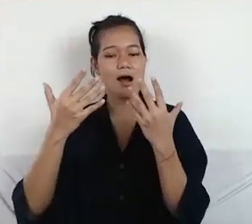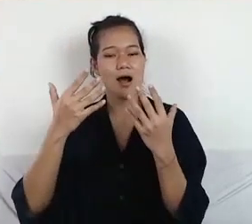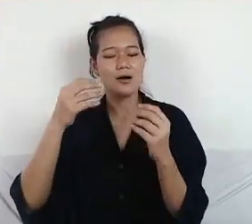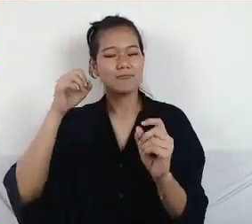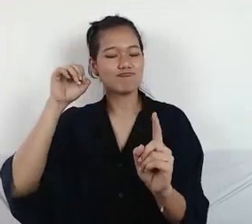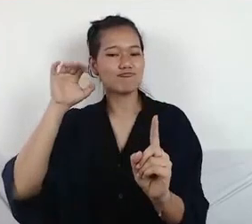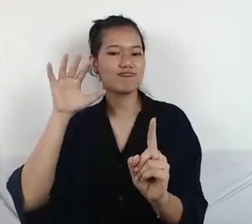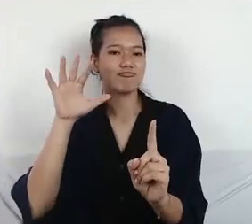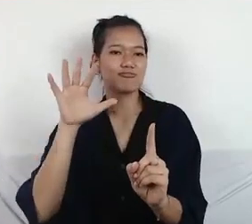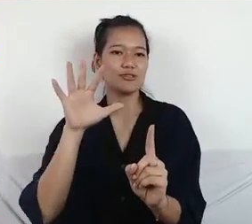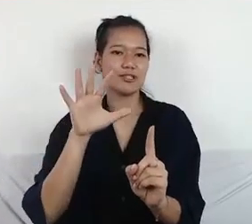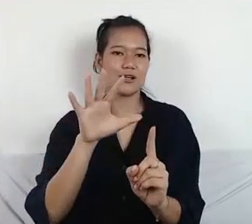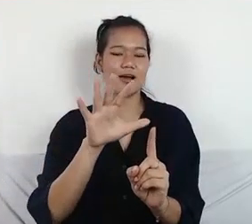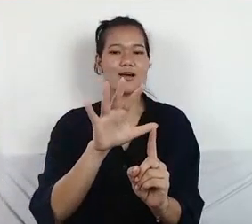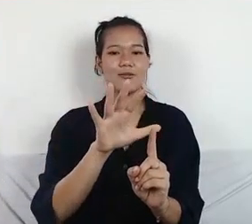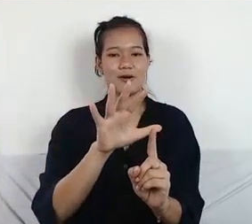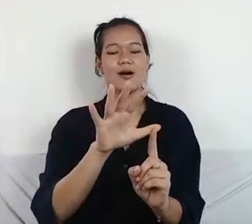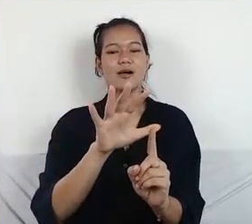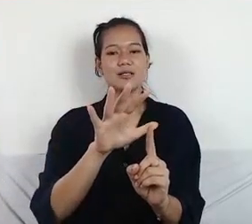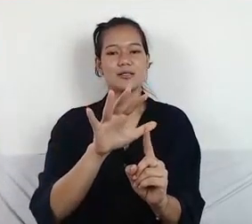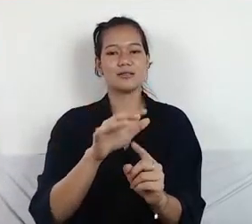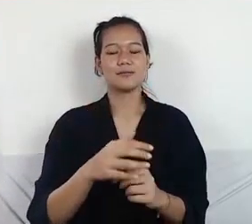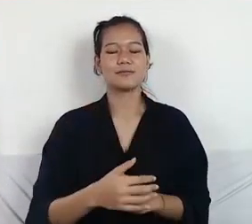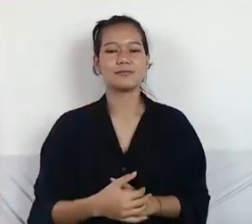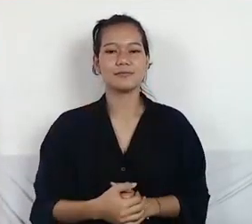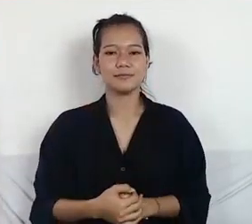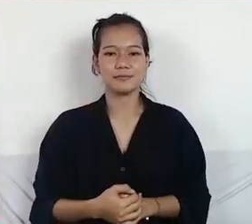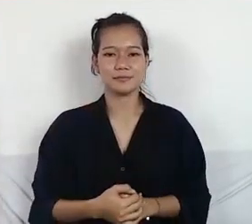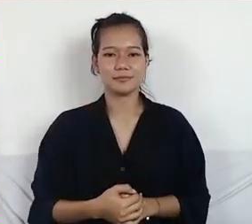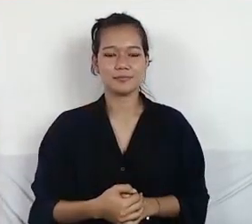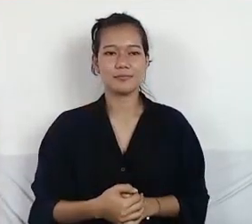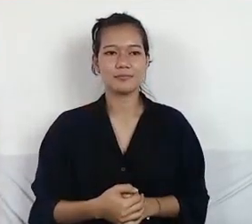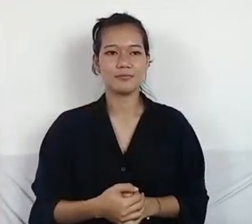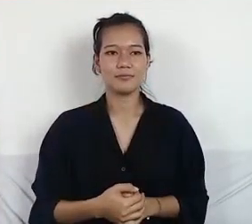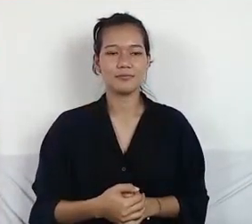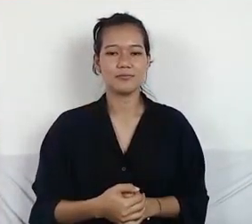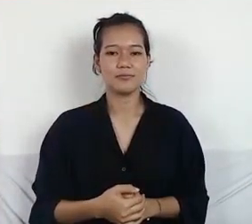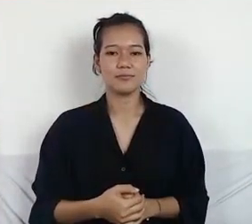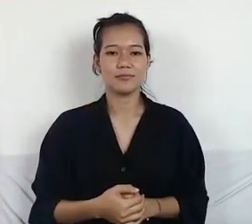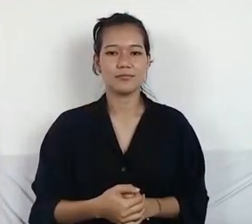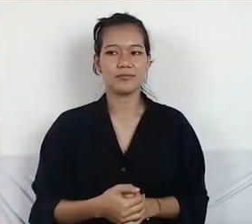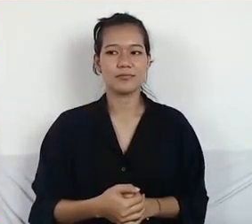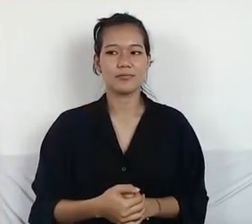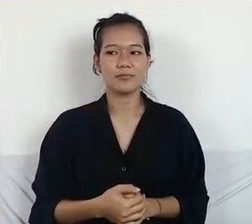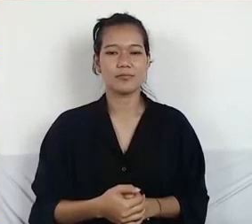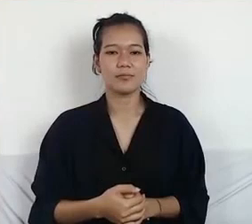engkau dengan wajah-Nya.